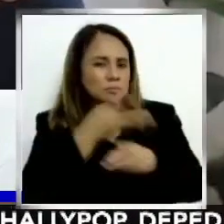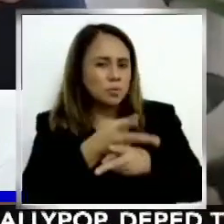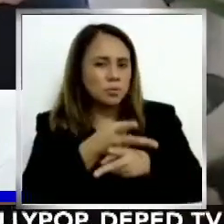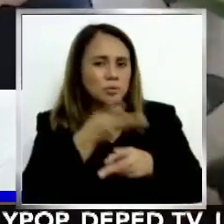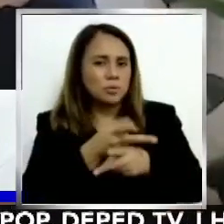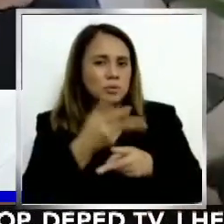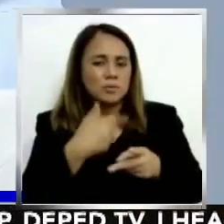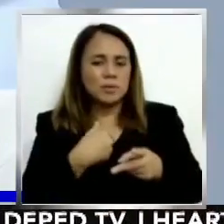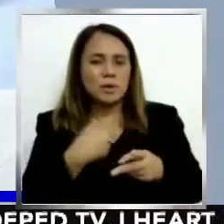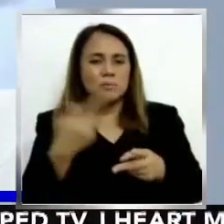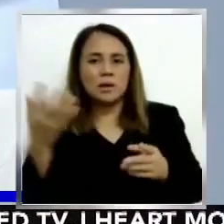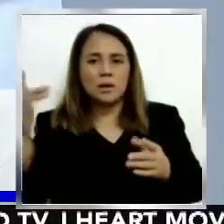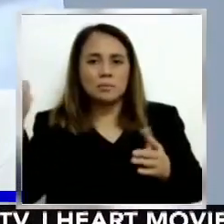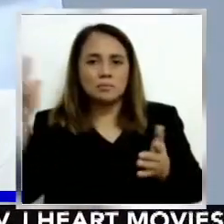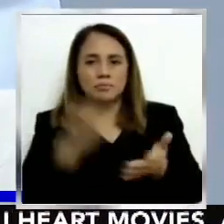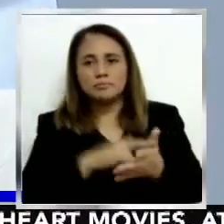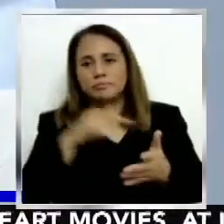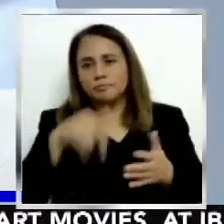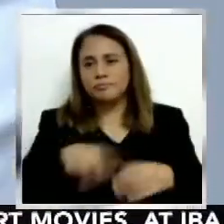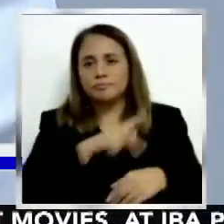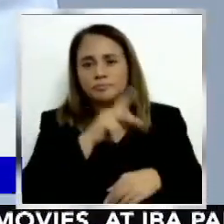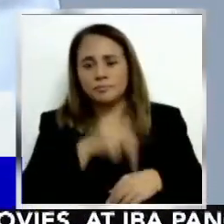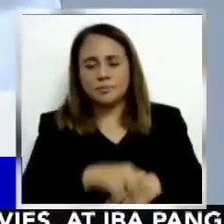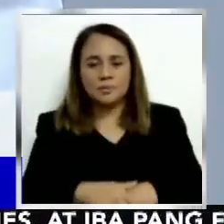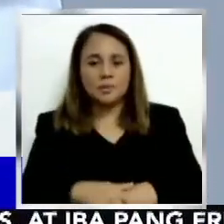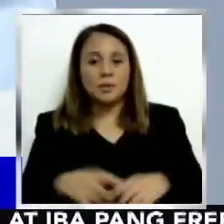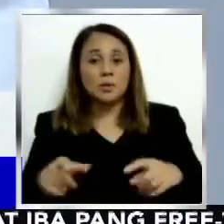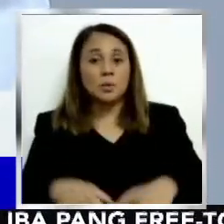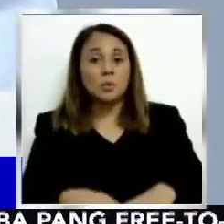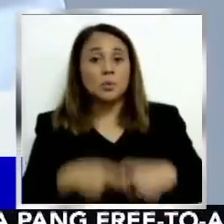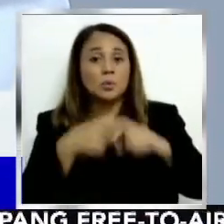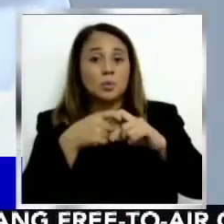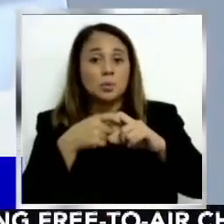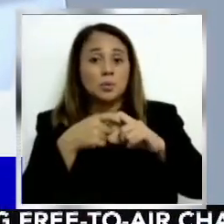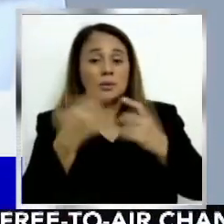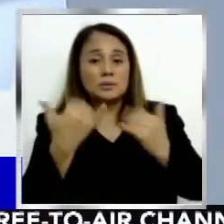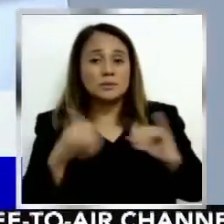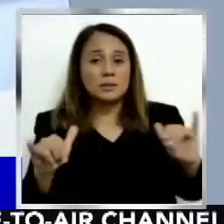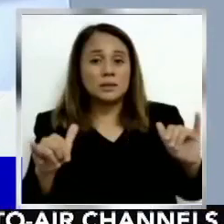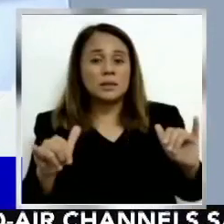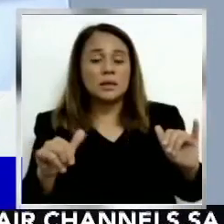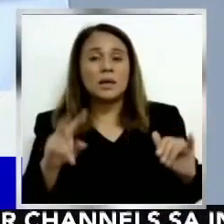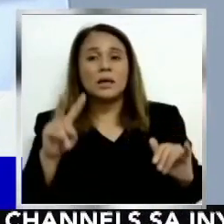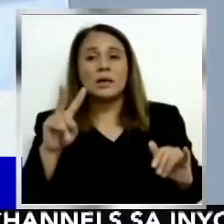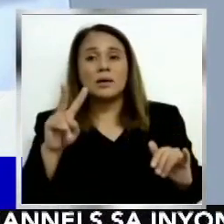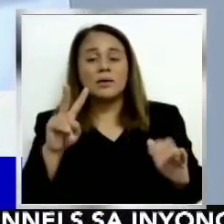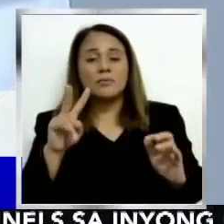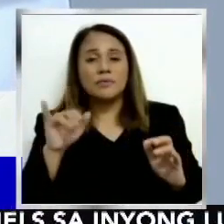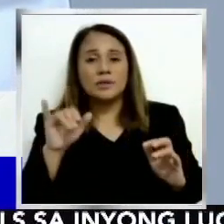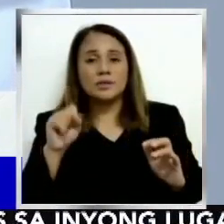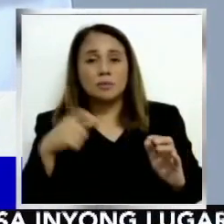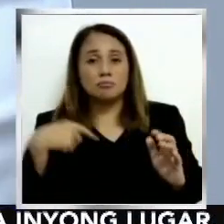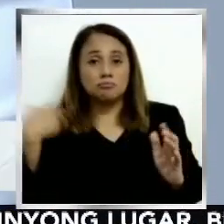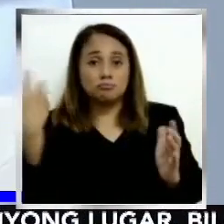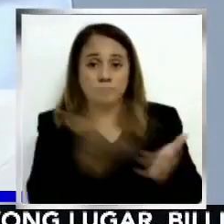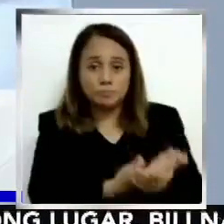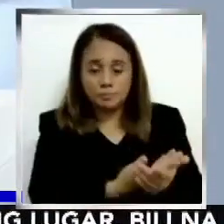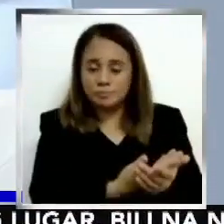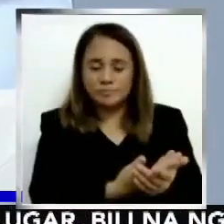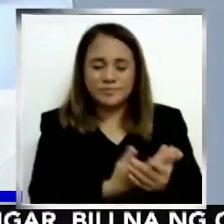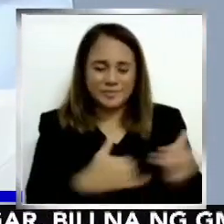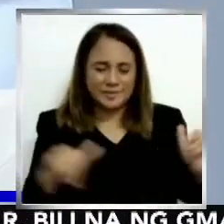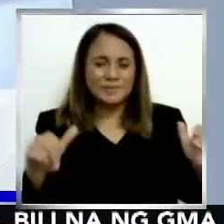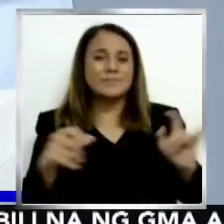sa bansa. Suspended pa rin ang visa upon arrival and